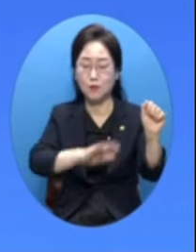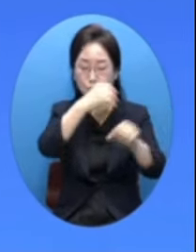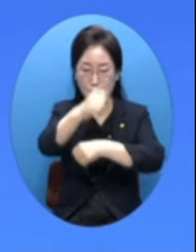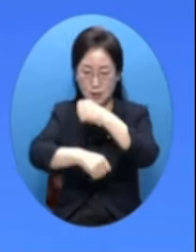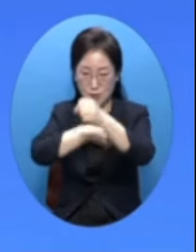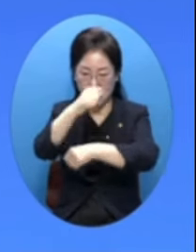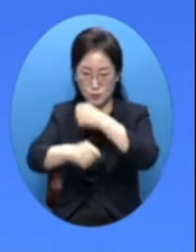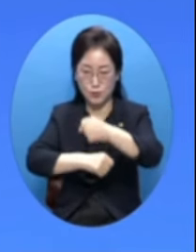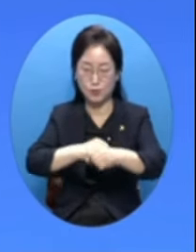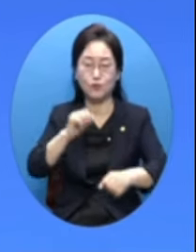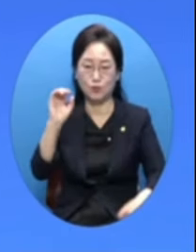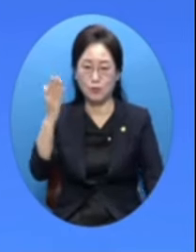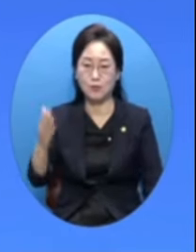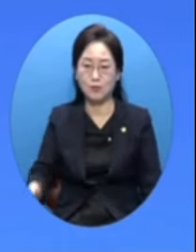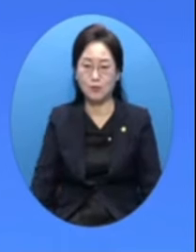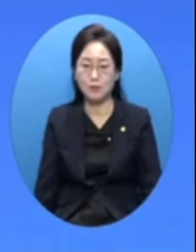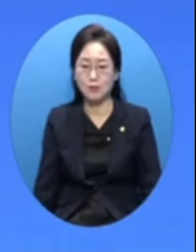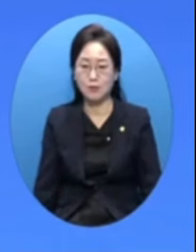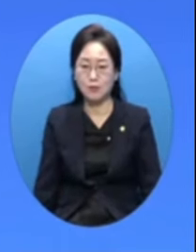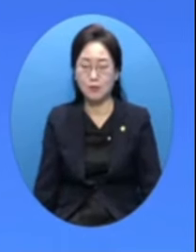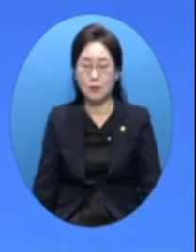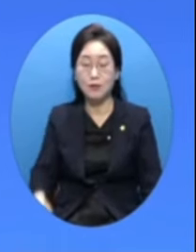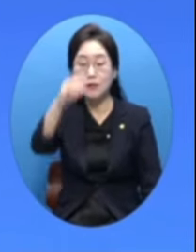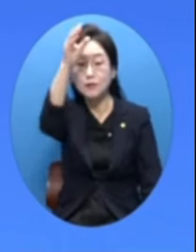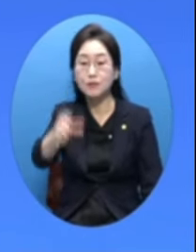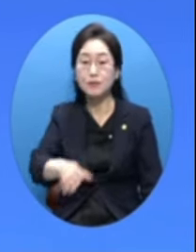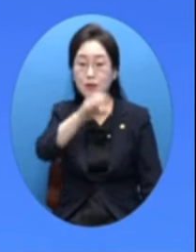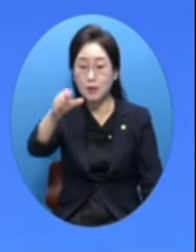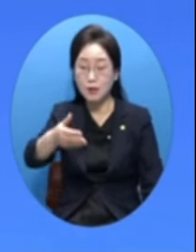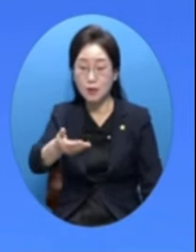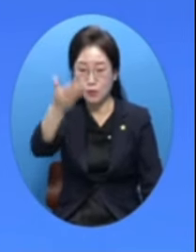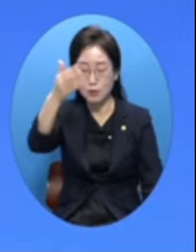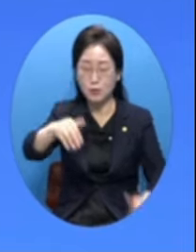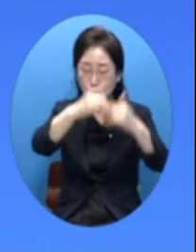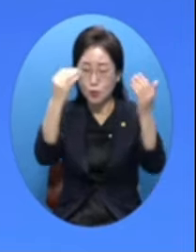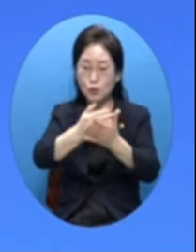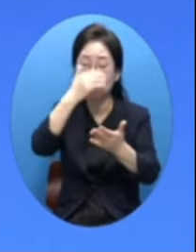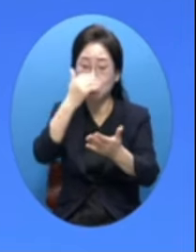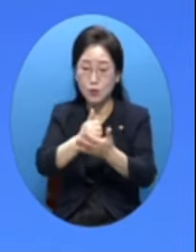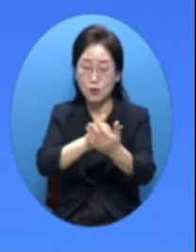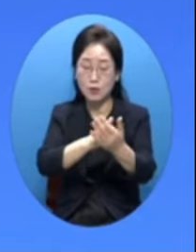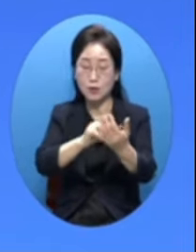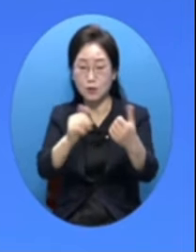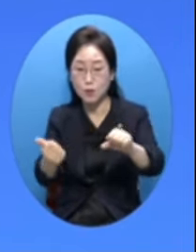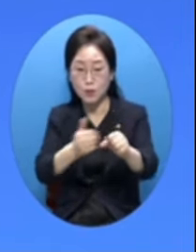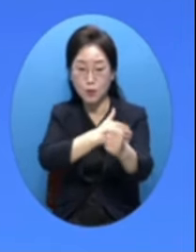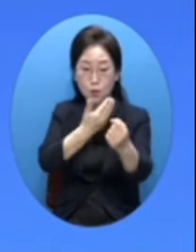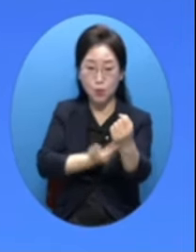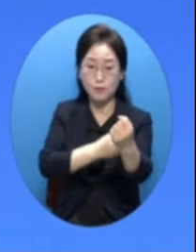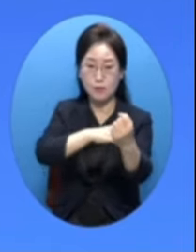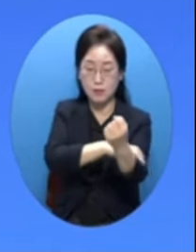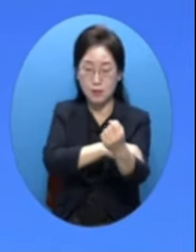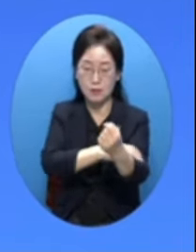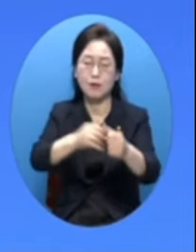얻게 되었습니다. 십자가에서 죄와 사망의 모든 권세가 심판을 받고